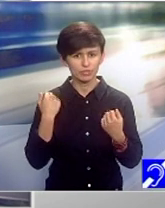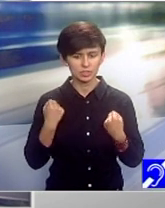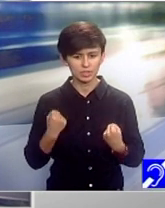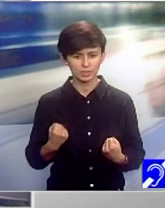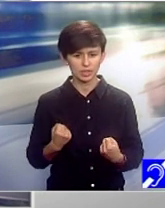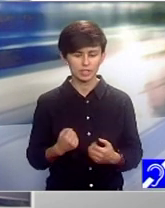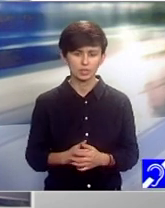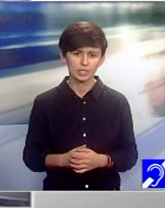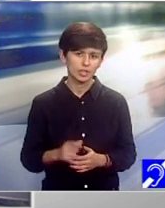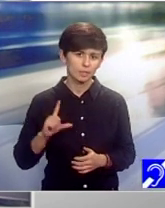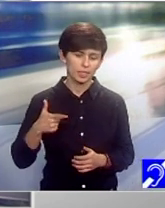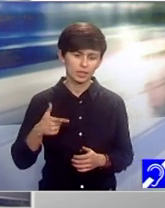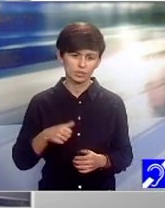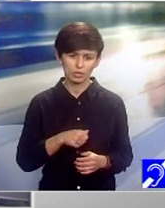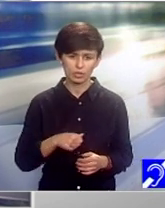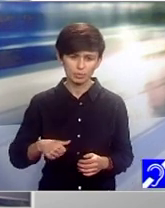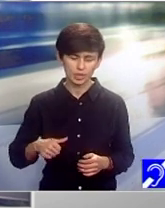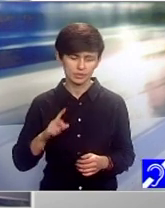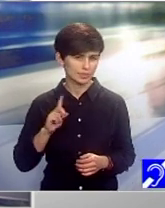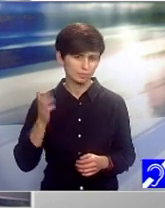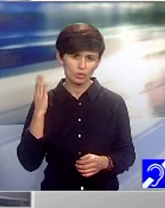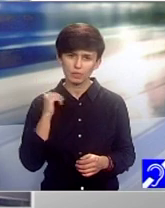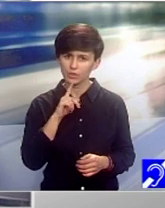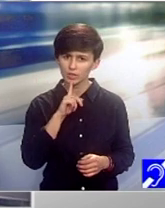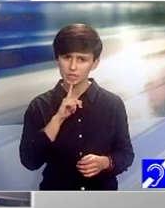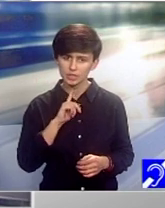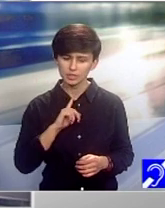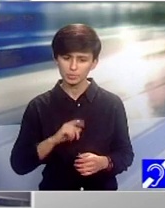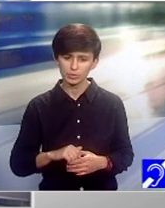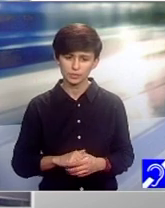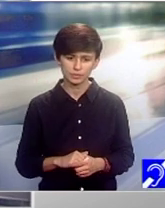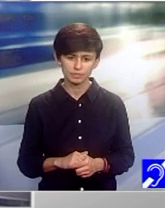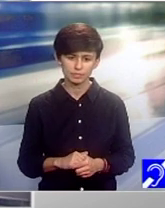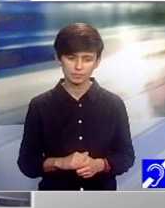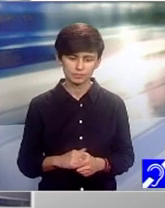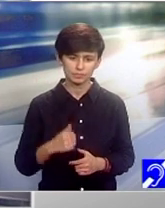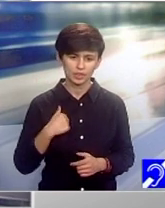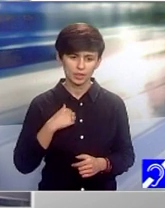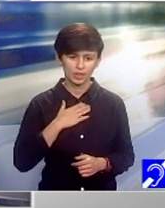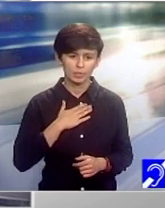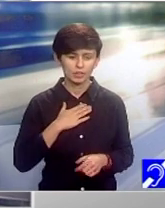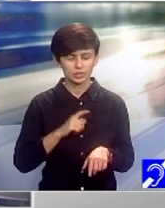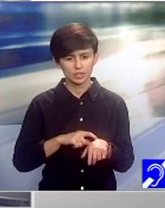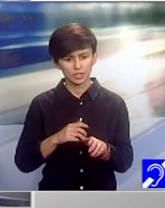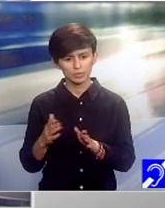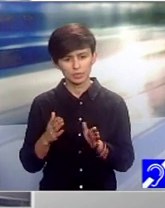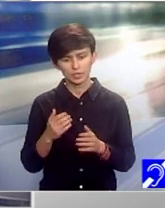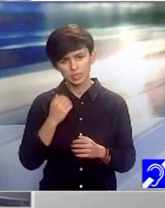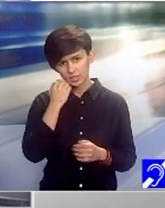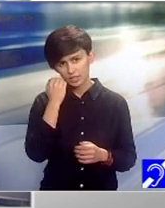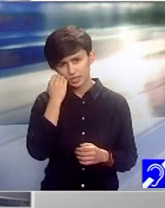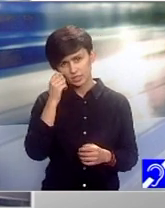doua operație, cum ți-am spus, nu a fost cea mai ușoară operație și am avut momente în care mă gândeam,